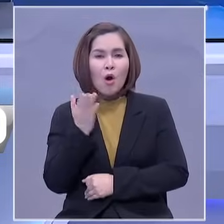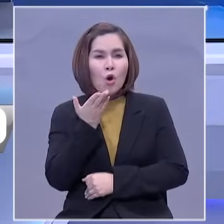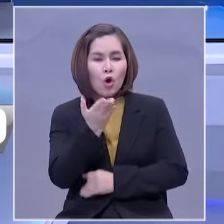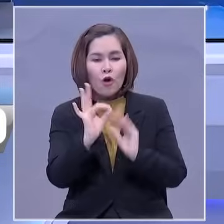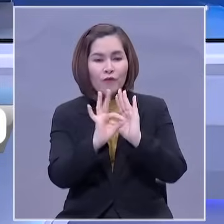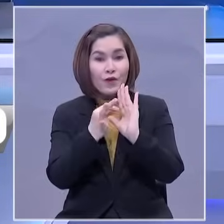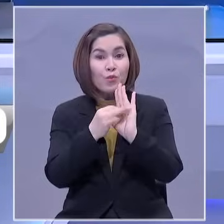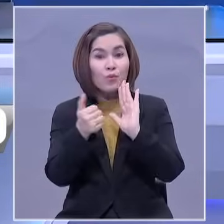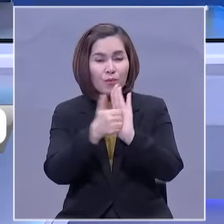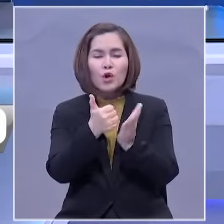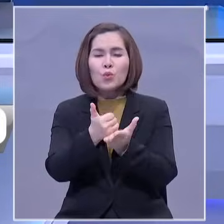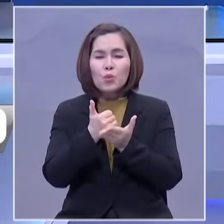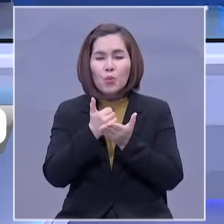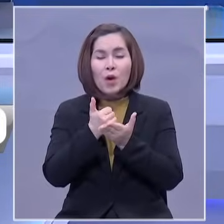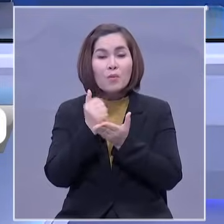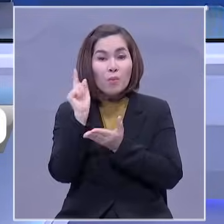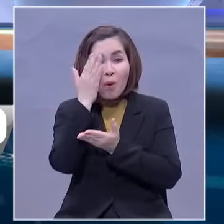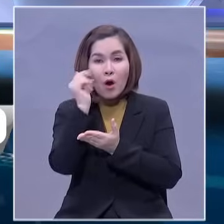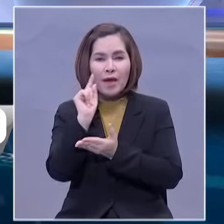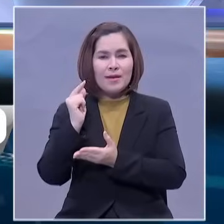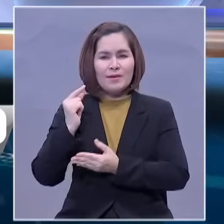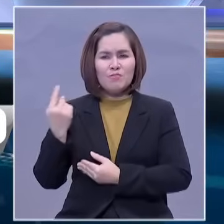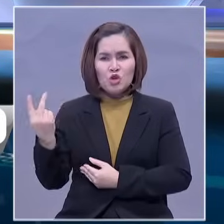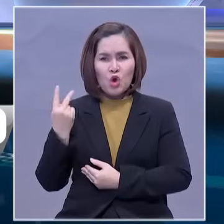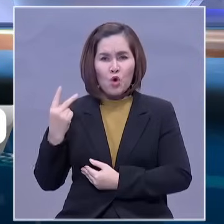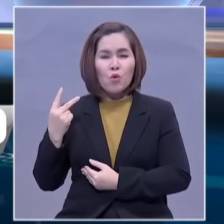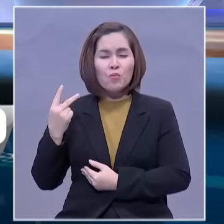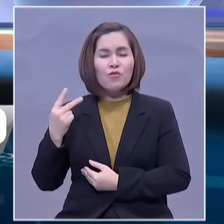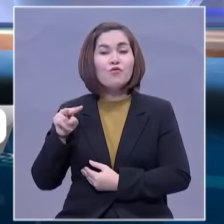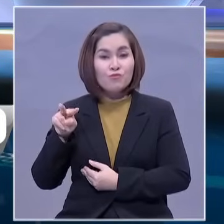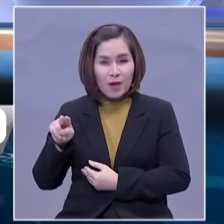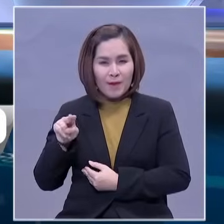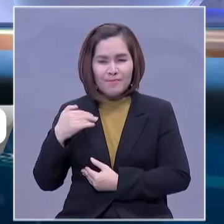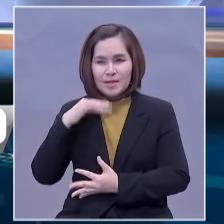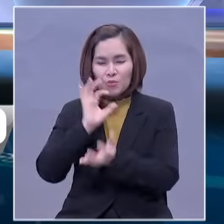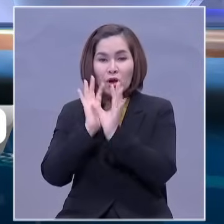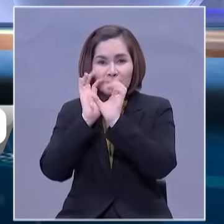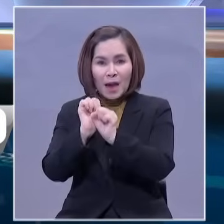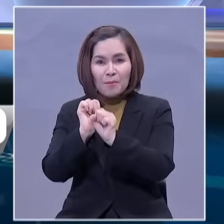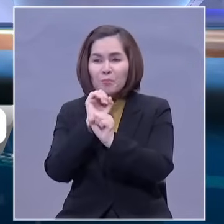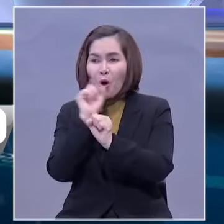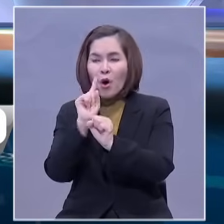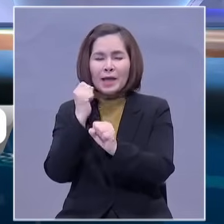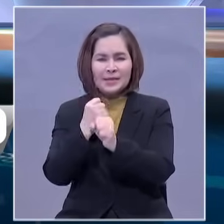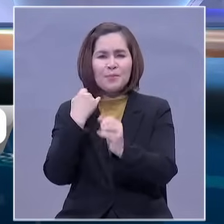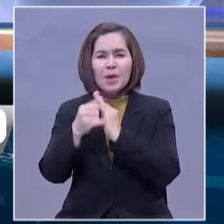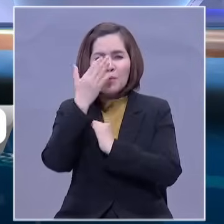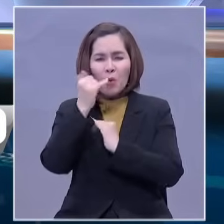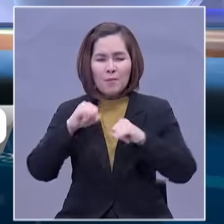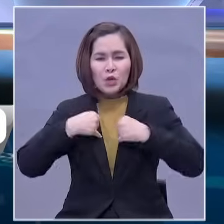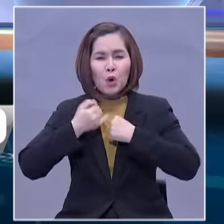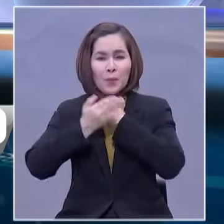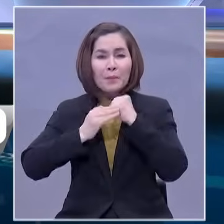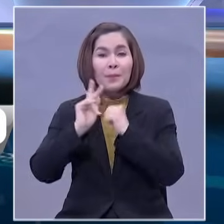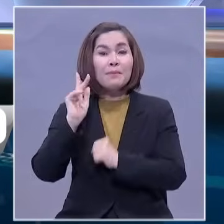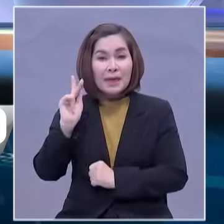ต้องรอดบอกว่าเธอกับแฟนหนุ่มเนี่ยถูกตำรวจมาจับในข้อหาครอบครองยาเคแต่ปรากฏว่าตำรวจเนี่ย